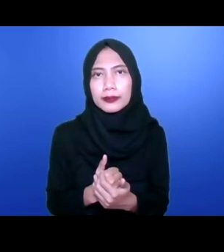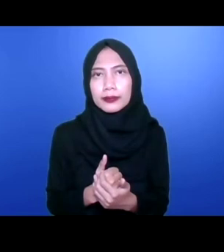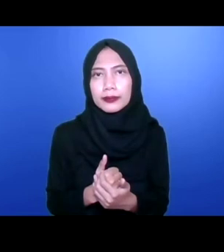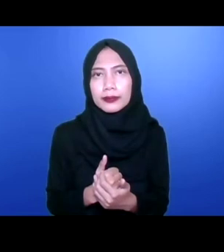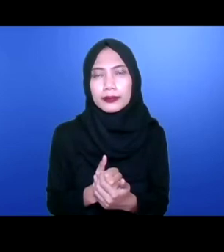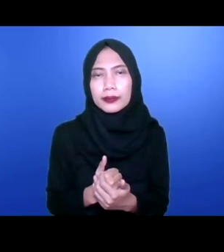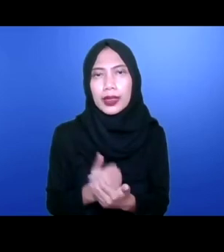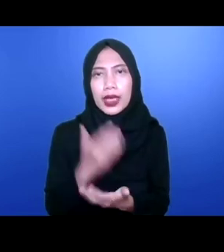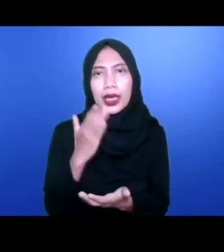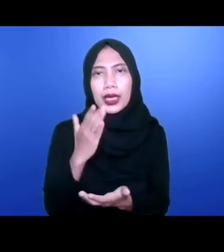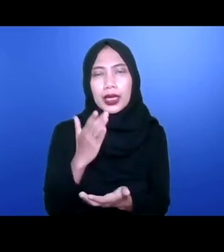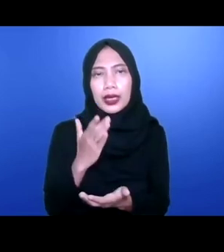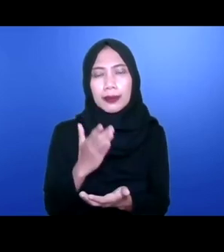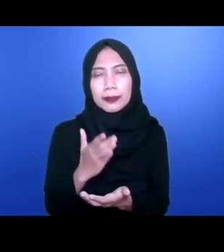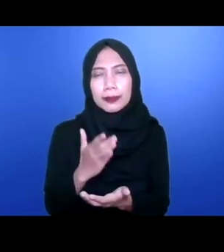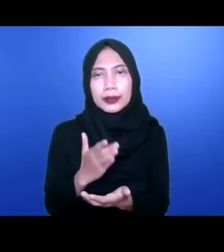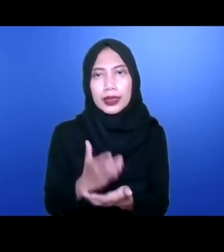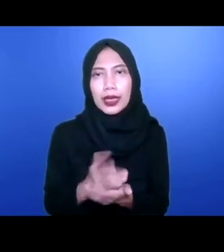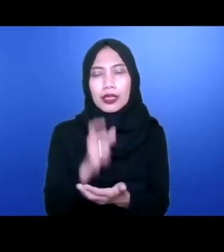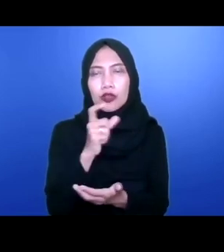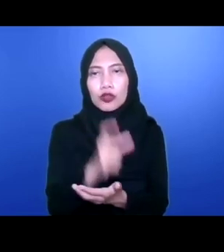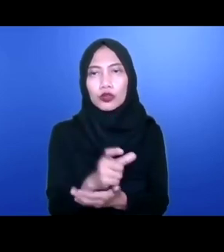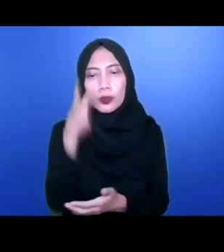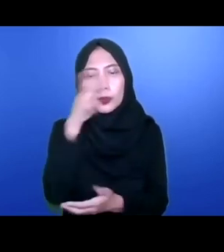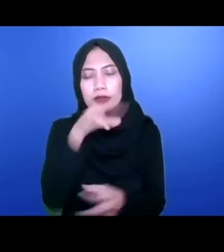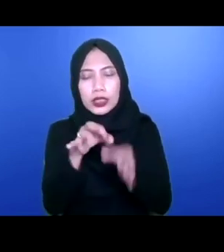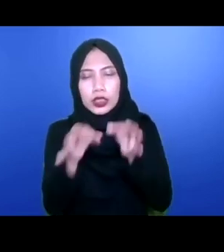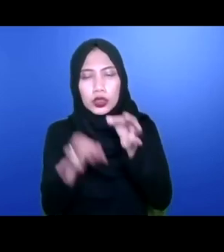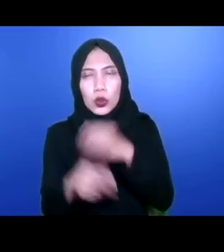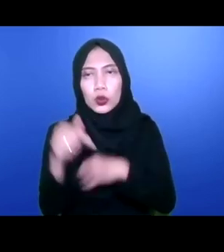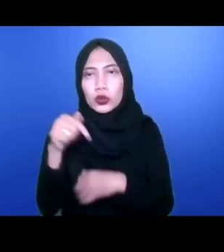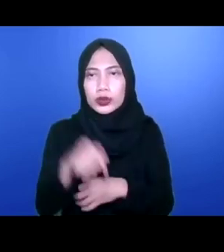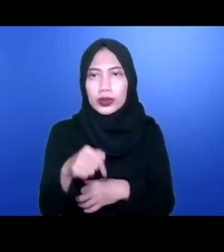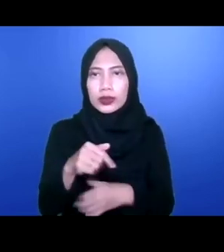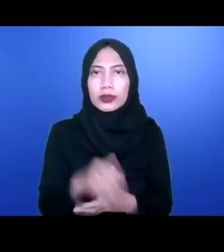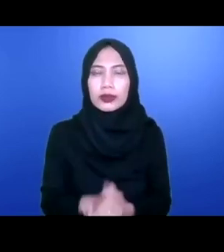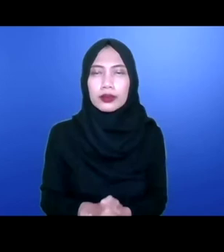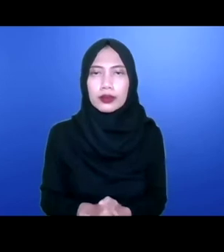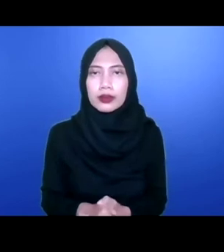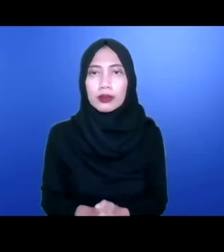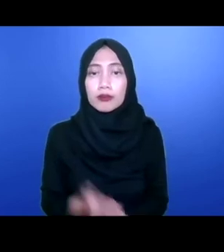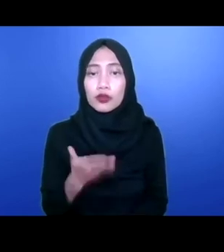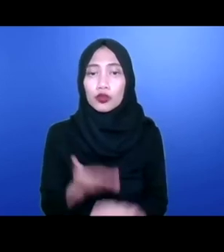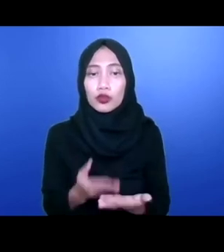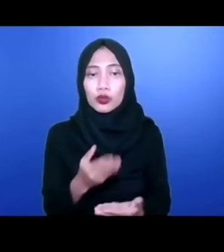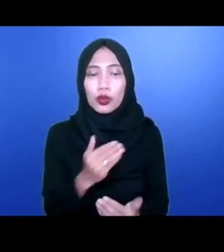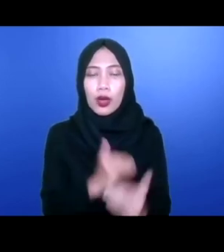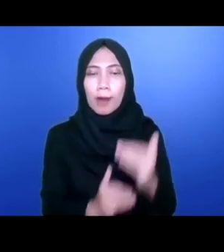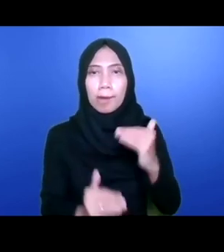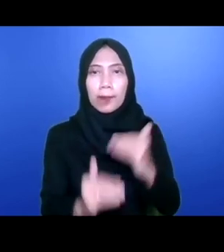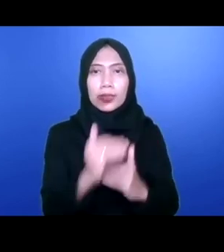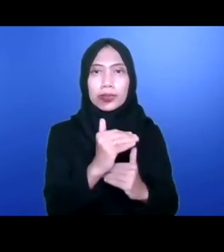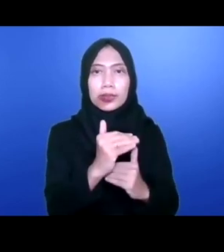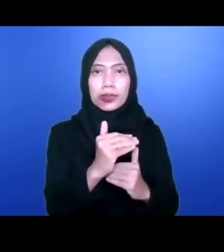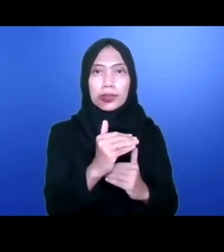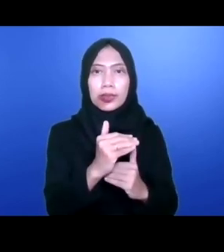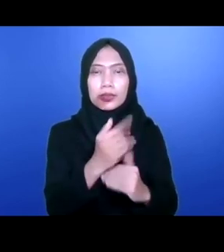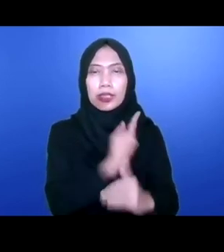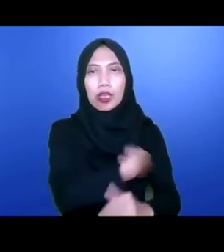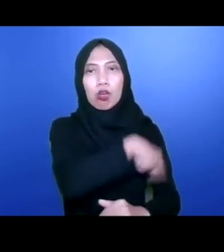mencoba mengadres masalah ini, terutama dari segi insentif untuk meningkatkan produktivitas agen, dan apakah ada peran bank atau